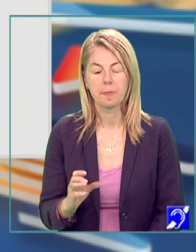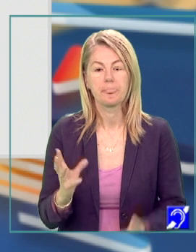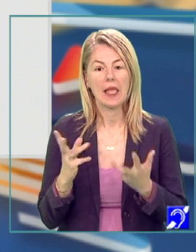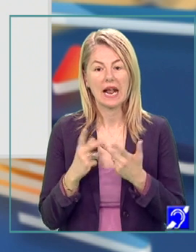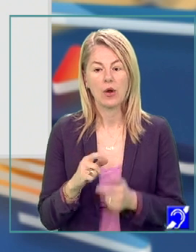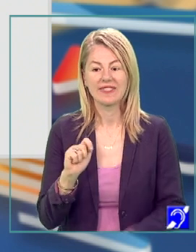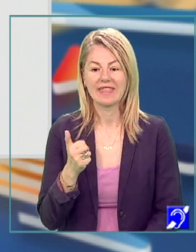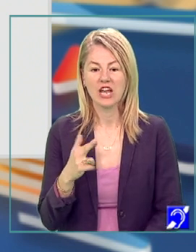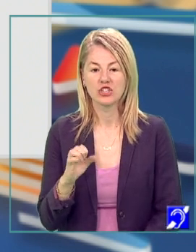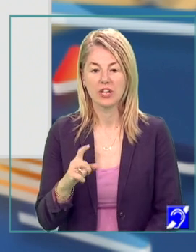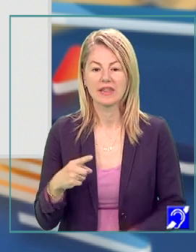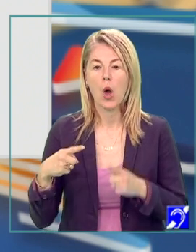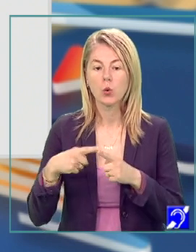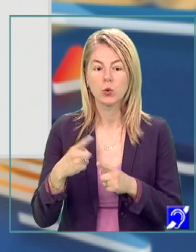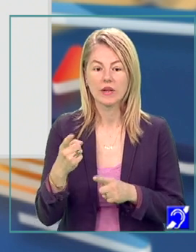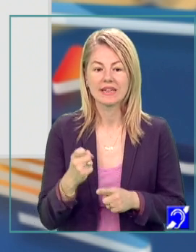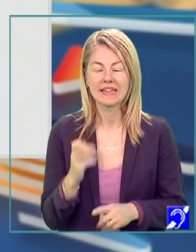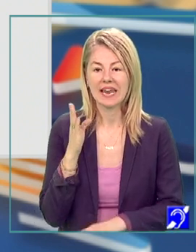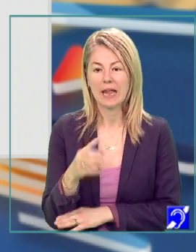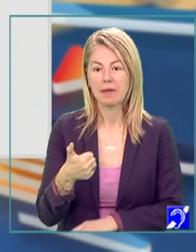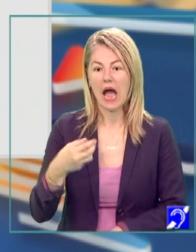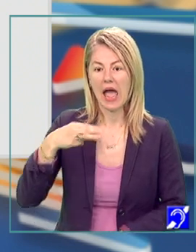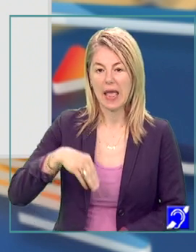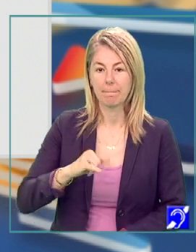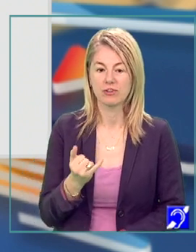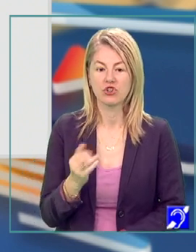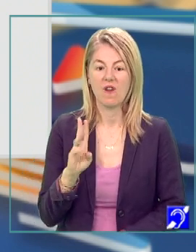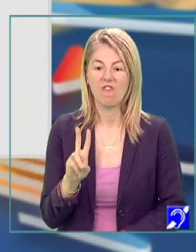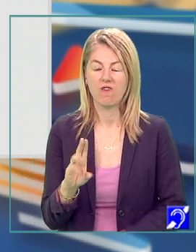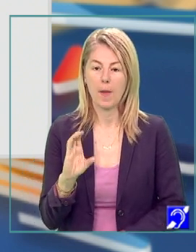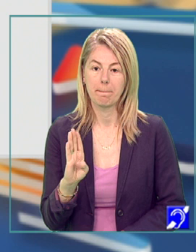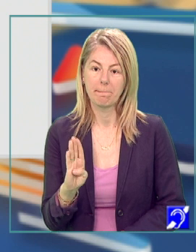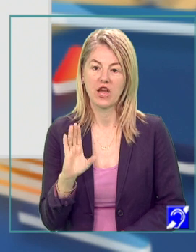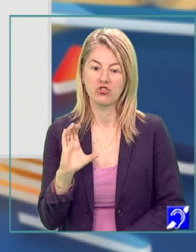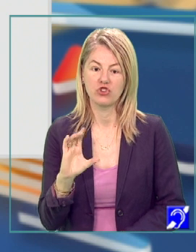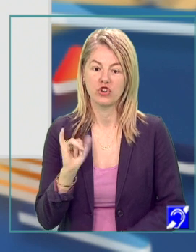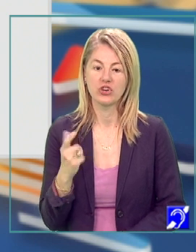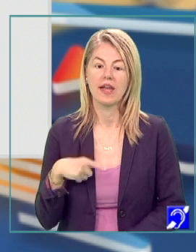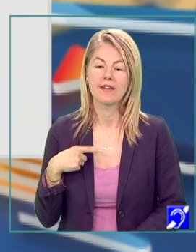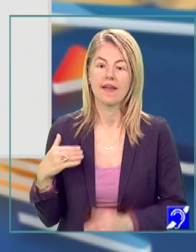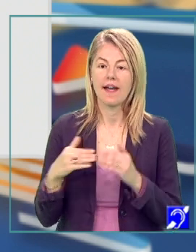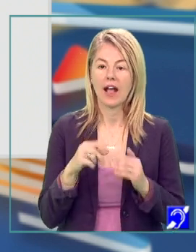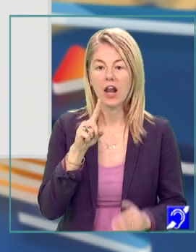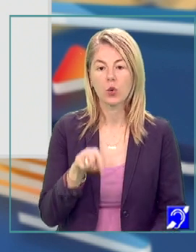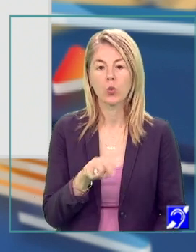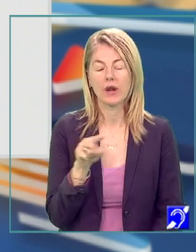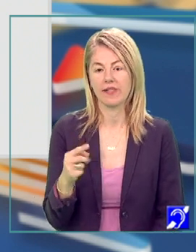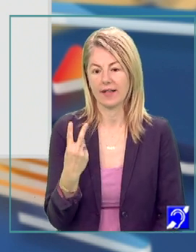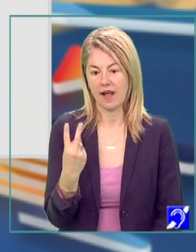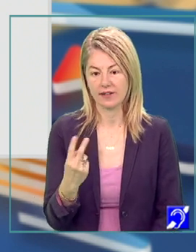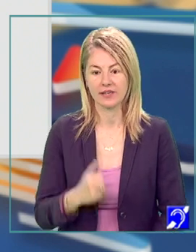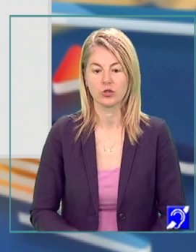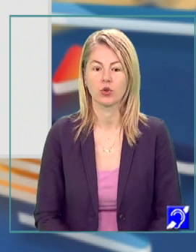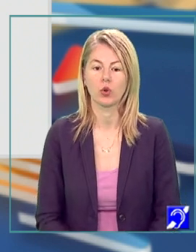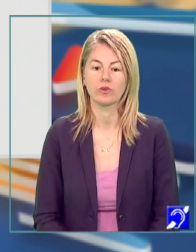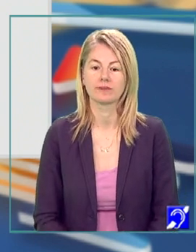calculăm tangenta unghiului dintre dreapta AM și planul VBC și trebuie să ne dea că ea este egală cu